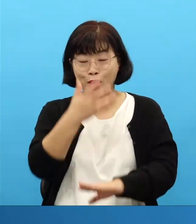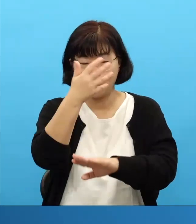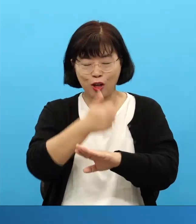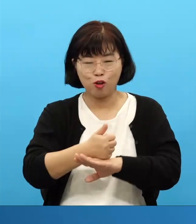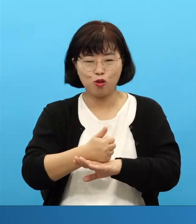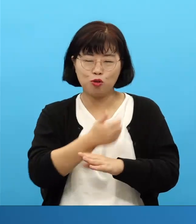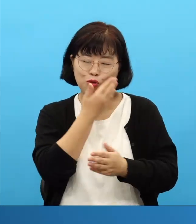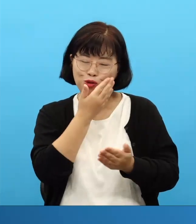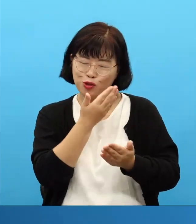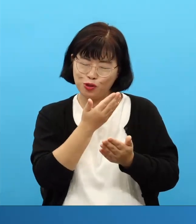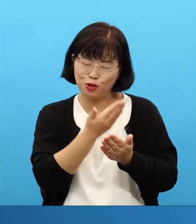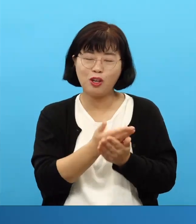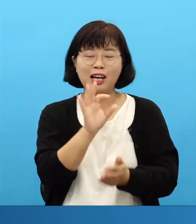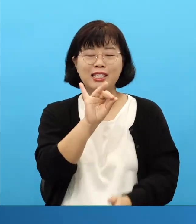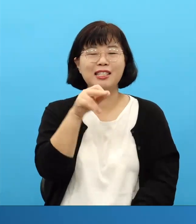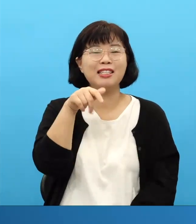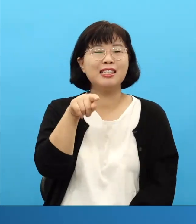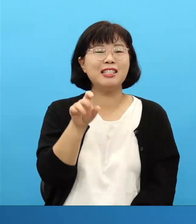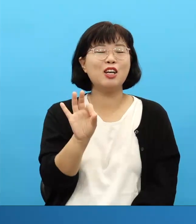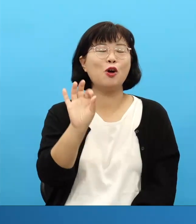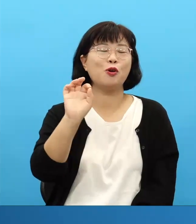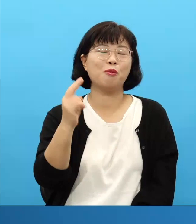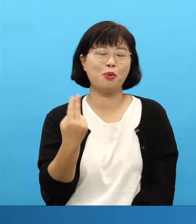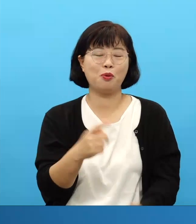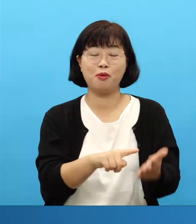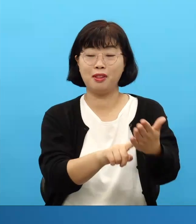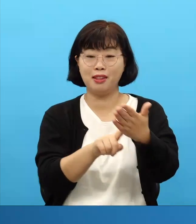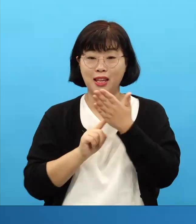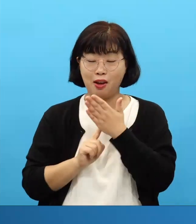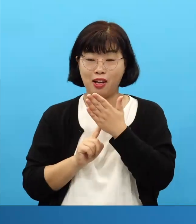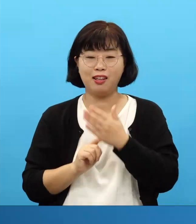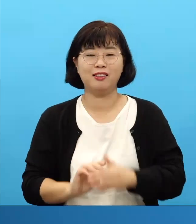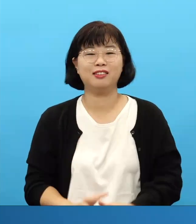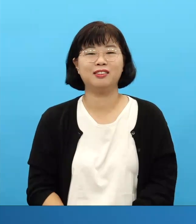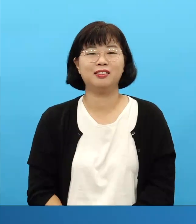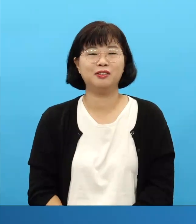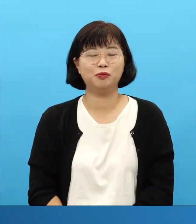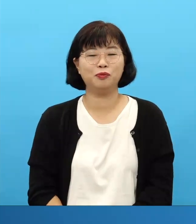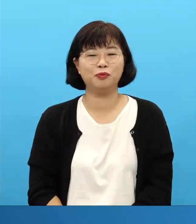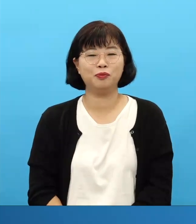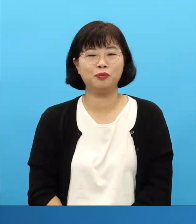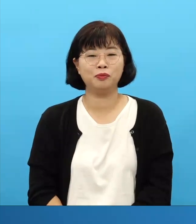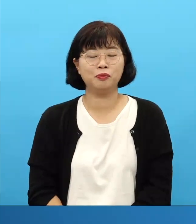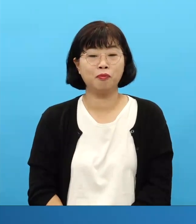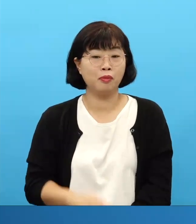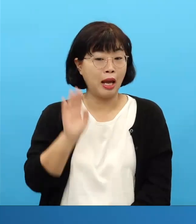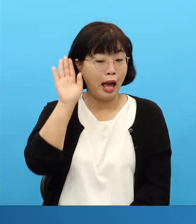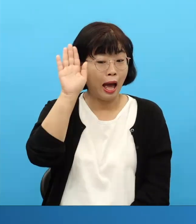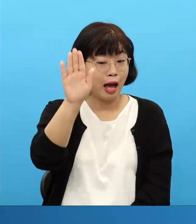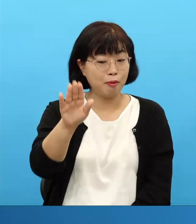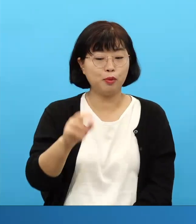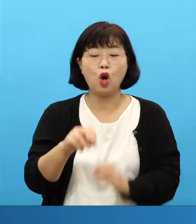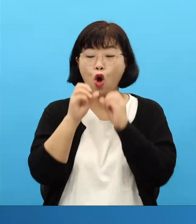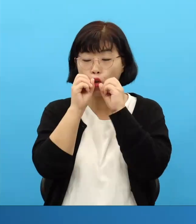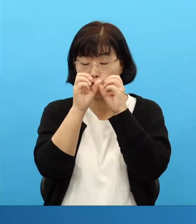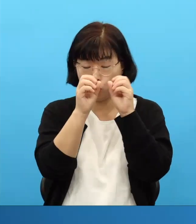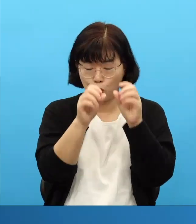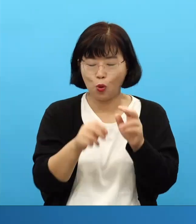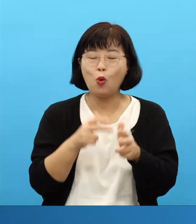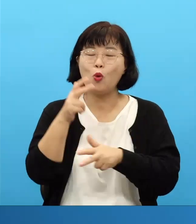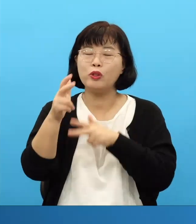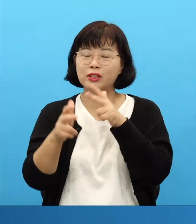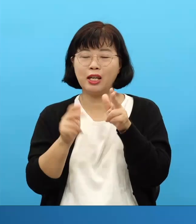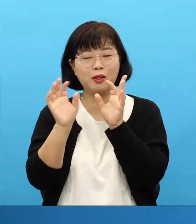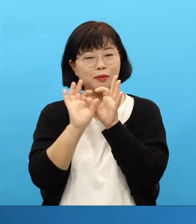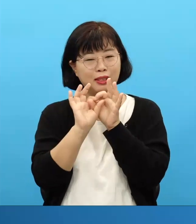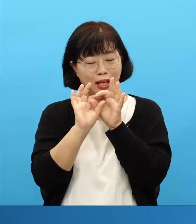you see the very important guidance. 앞으로는 전도를 하든 사업을 하든 하나님께서 시키시는 일